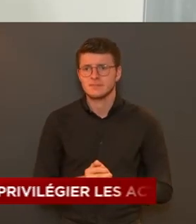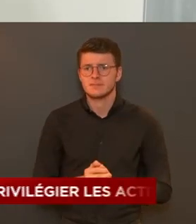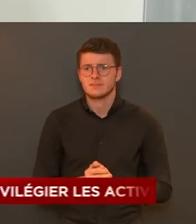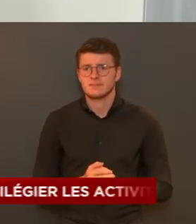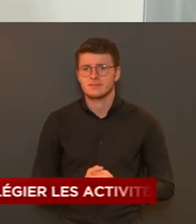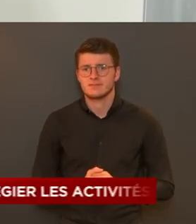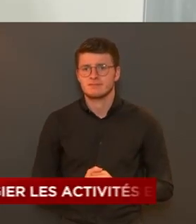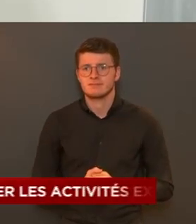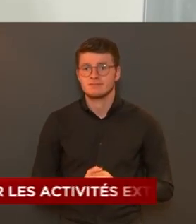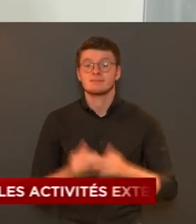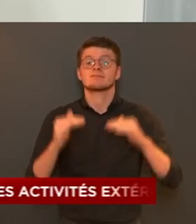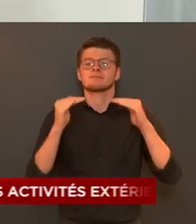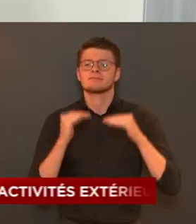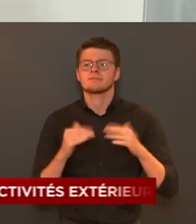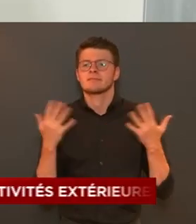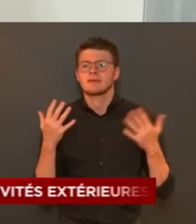Enfin,